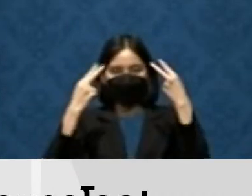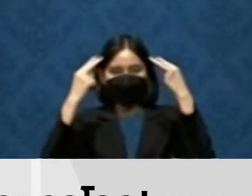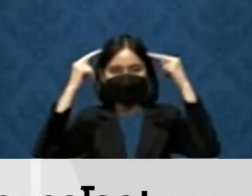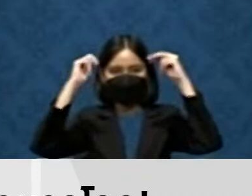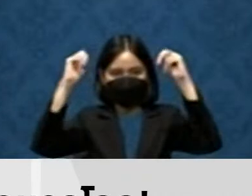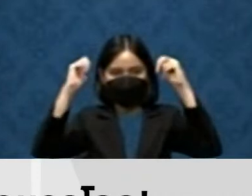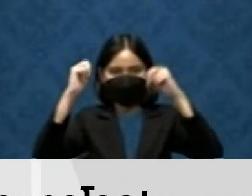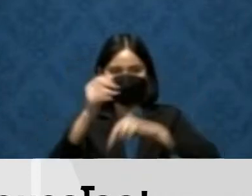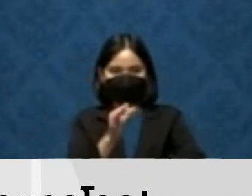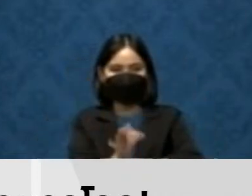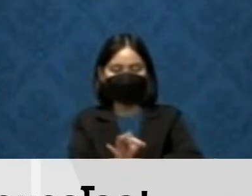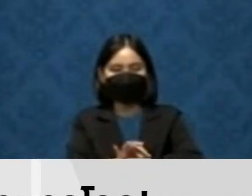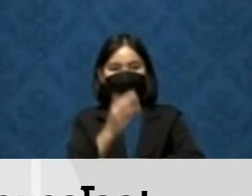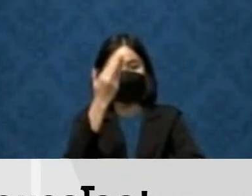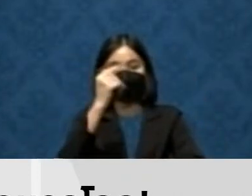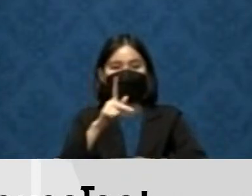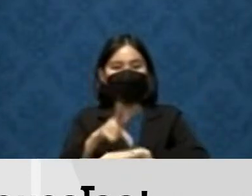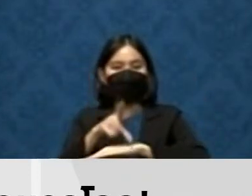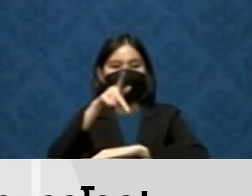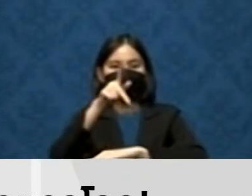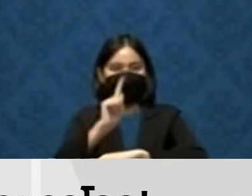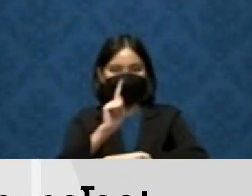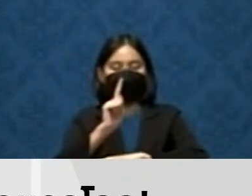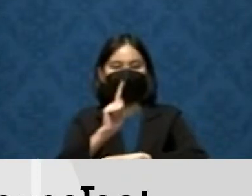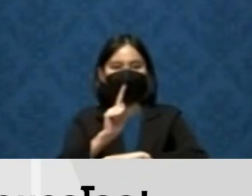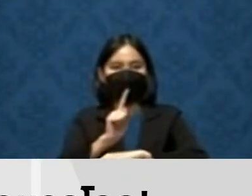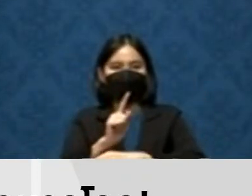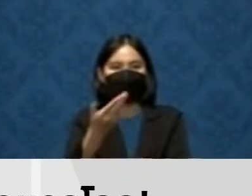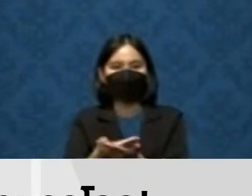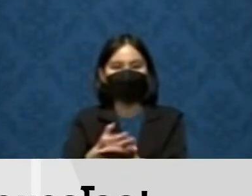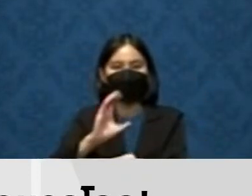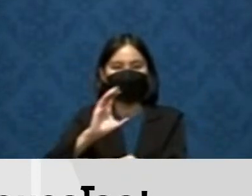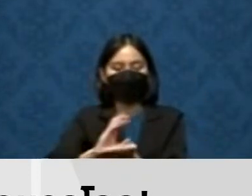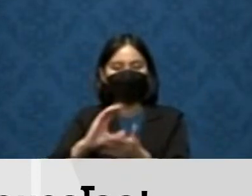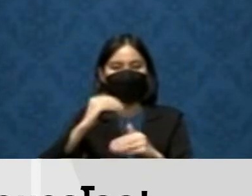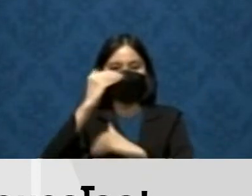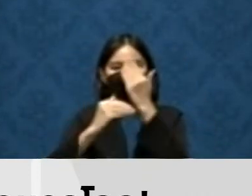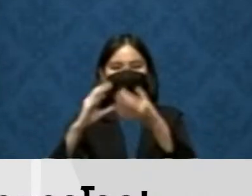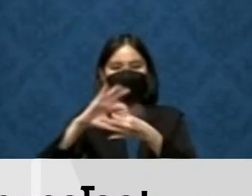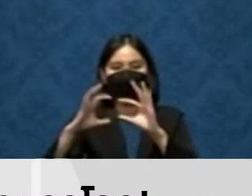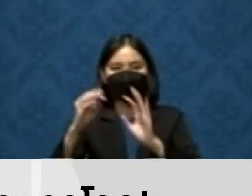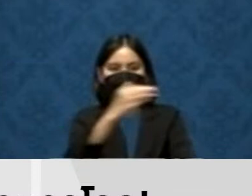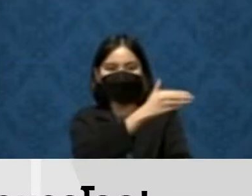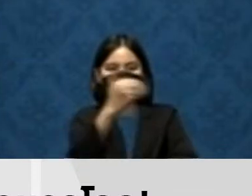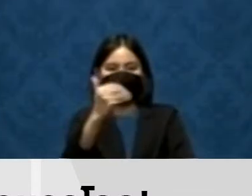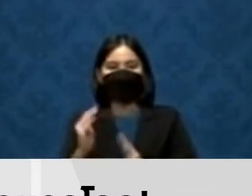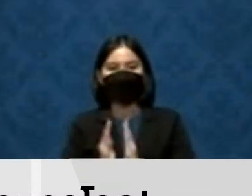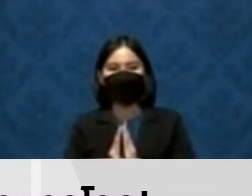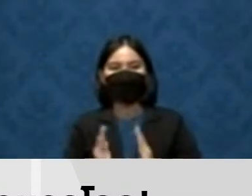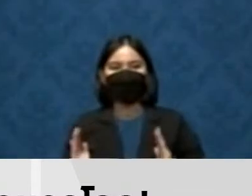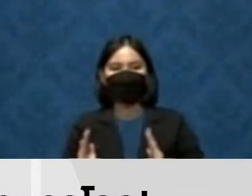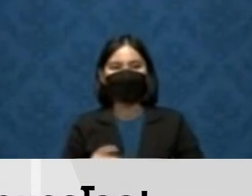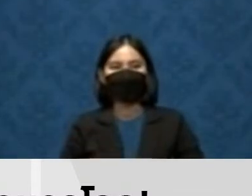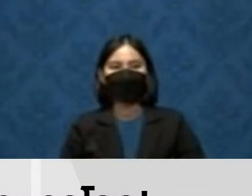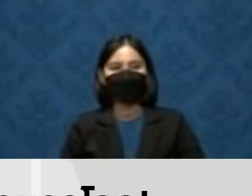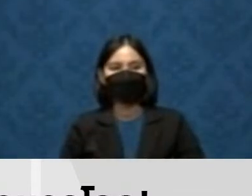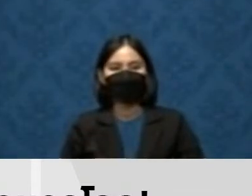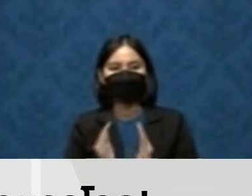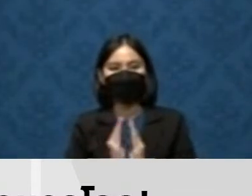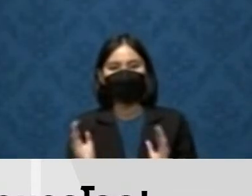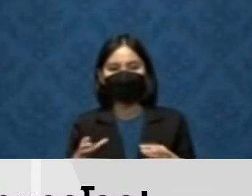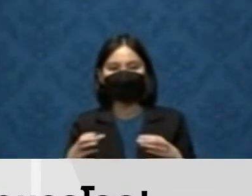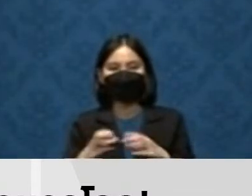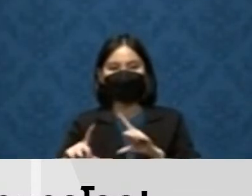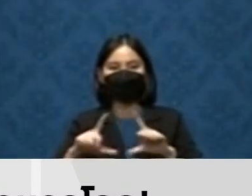เป็นประธานคณะกรรมการกองทุนพัฒนาการกีฬาแห่งชาติก็ต้องขอบคุณท่านนะครับผมขอบคุณในไลน์กลุ่มของพรร